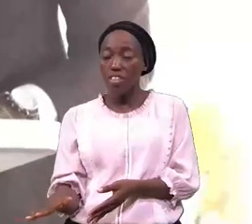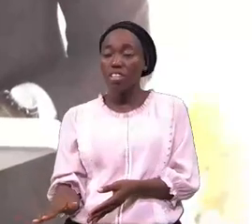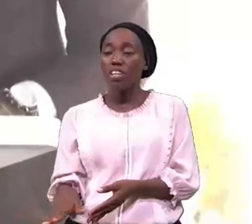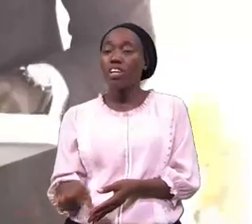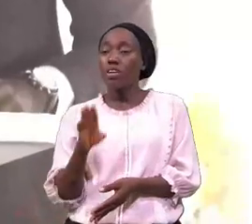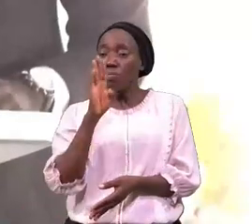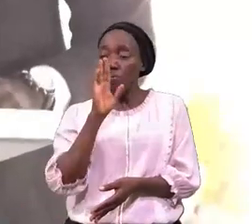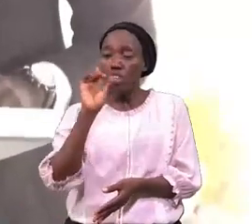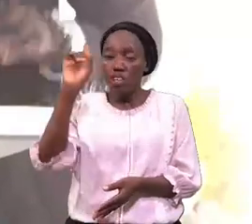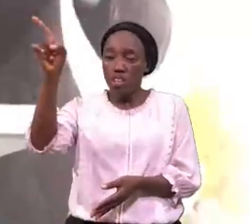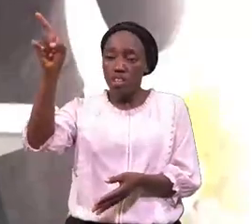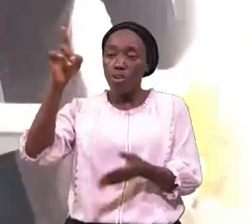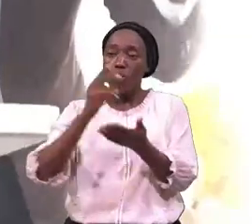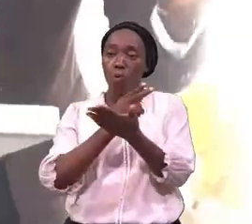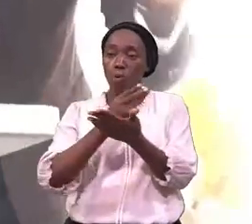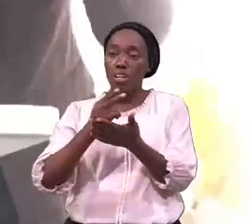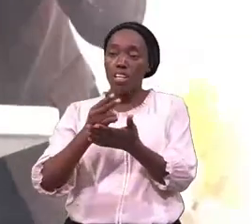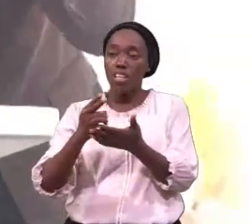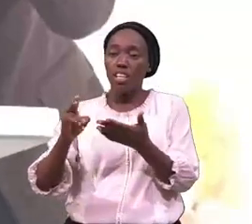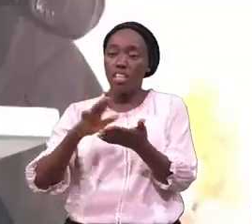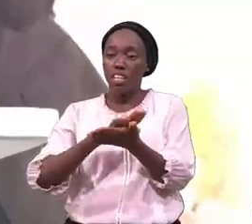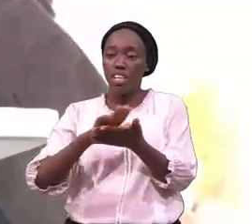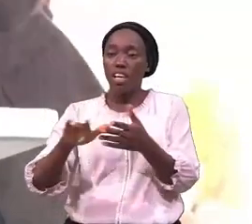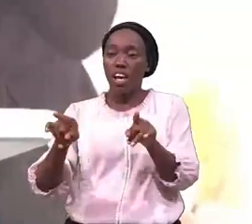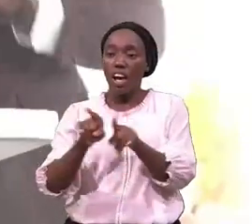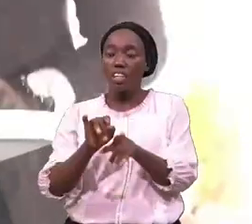Soyez saints comme je suis saint.